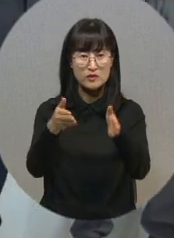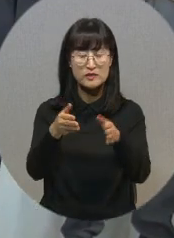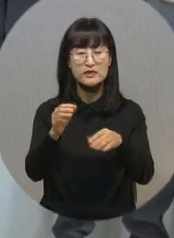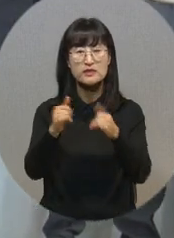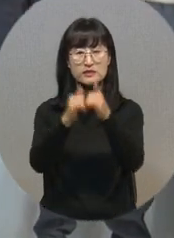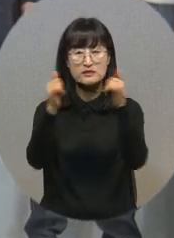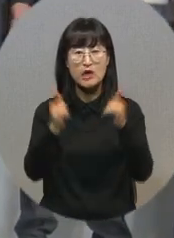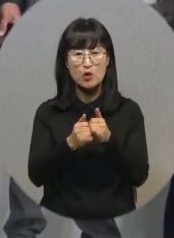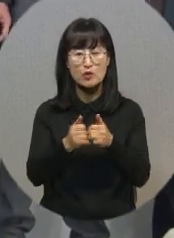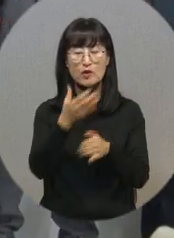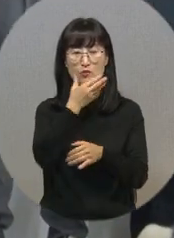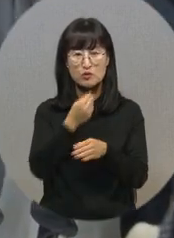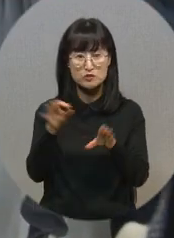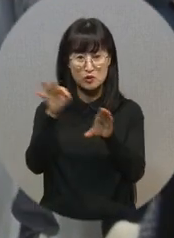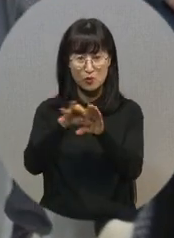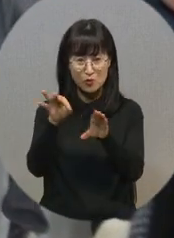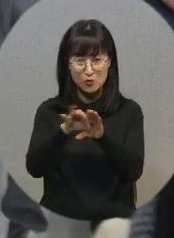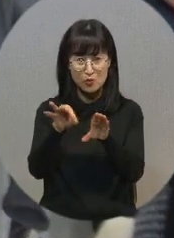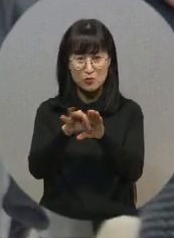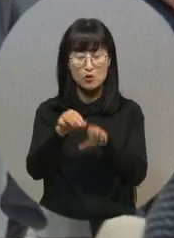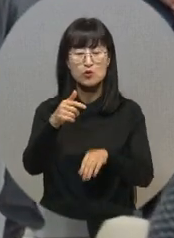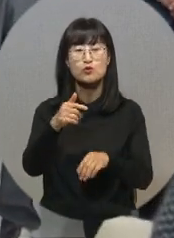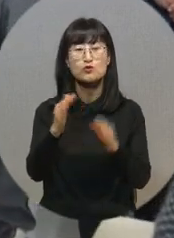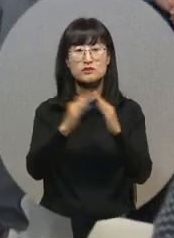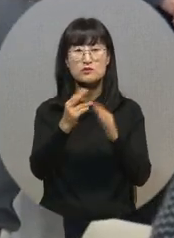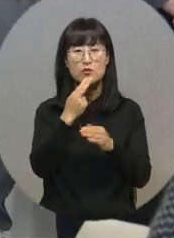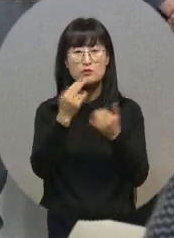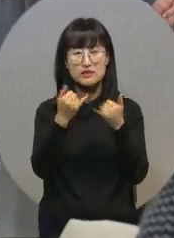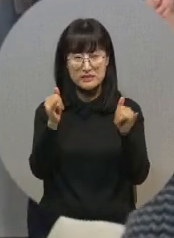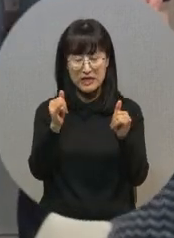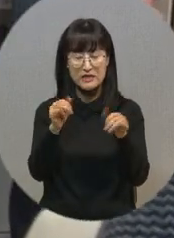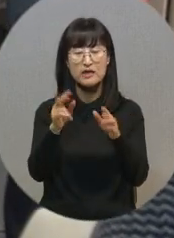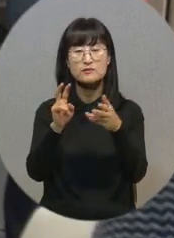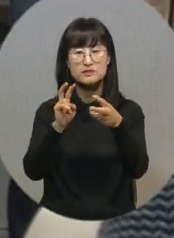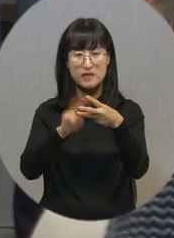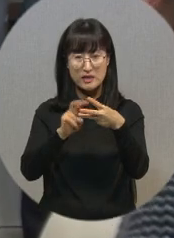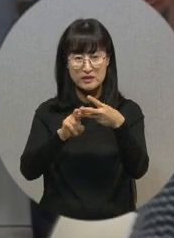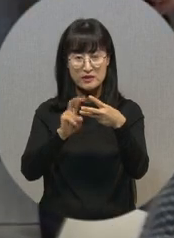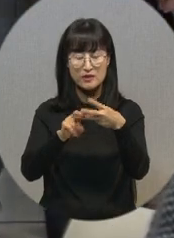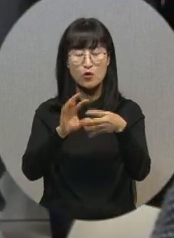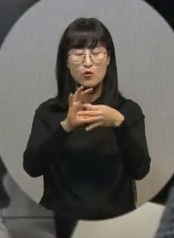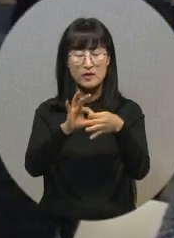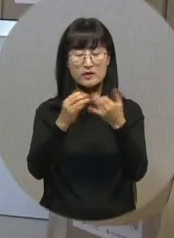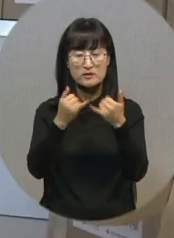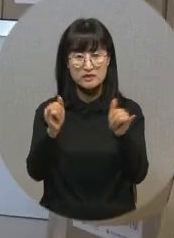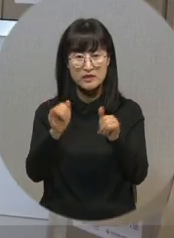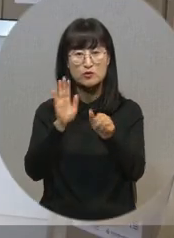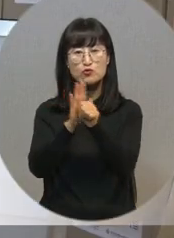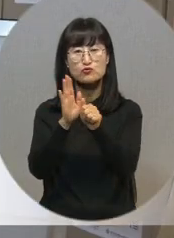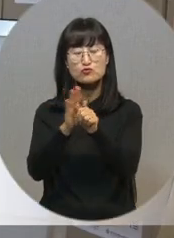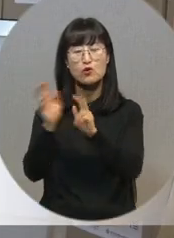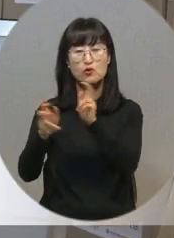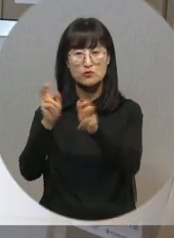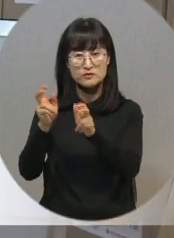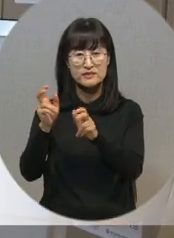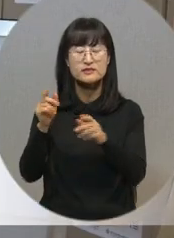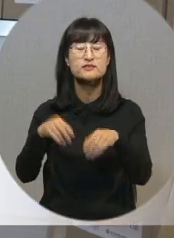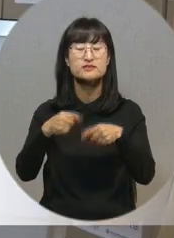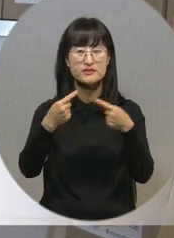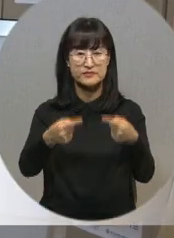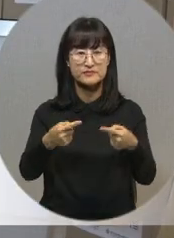경기사회복지공동모금회 관계자와 각 지역 노숙인센터 관계자, 후원업체 대표들이 참석했습니다. 코로나